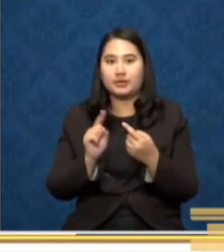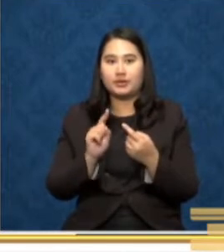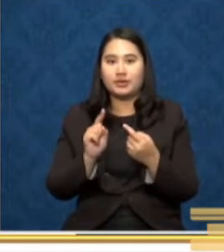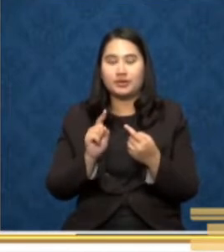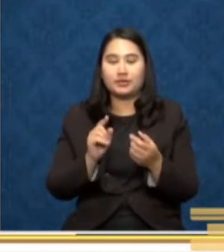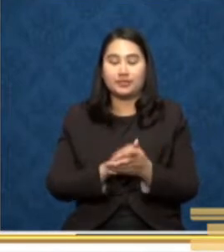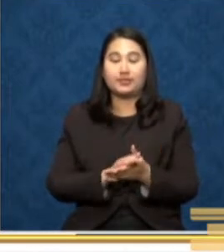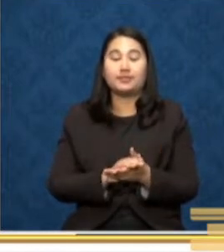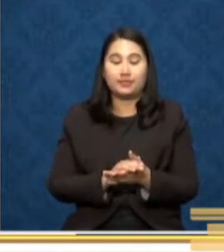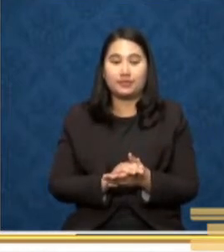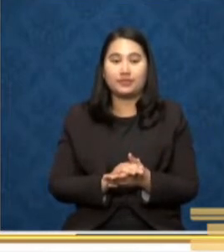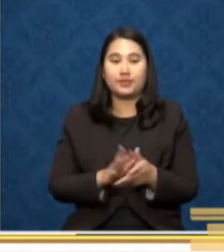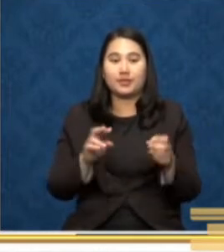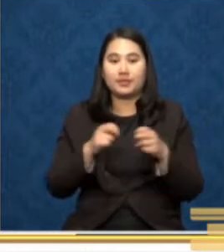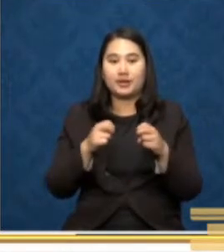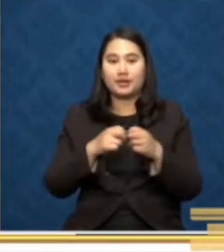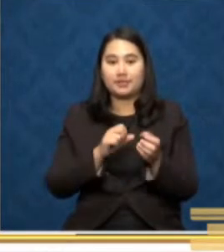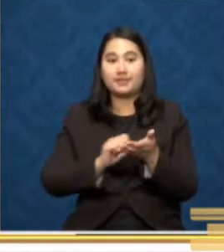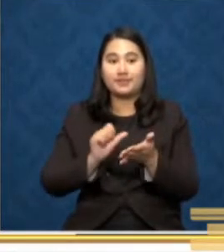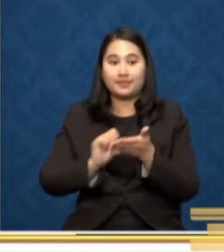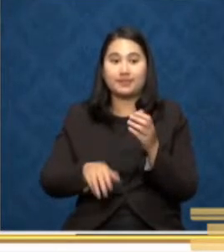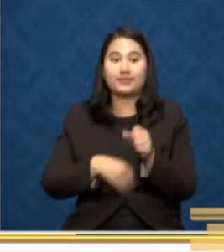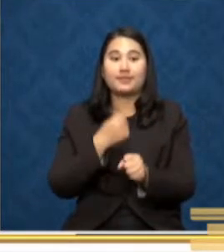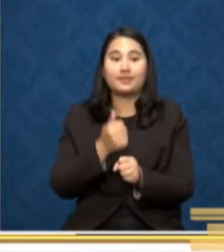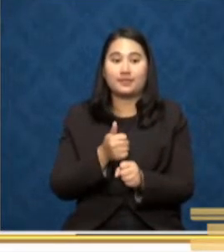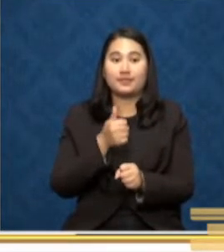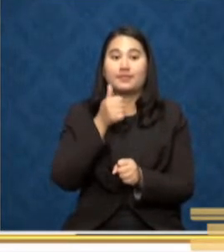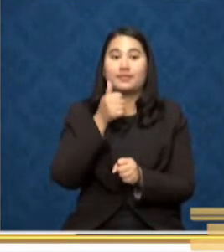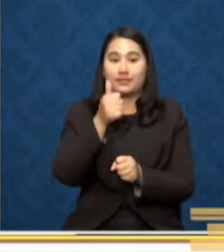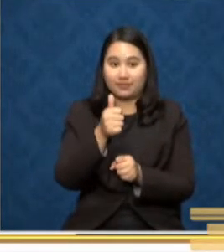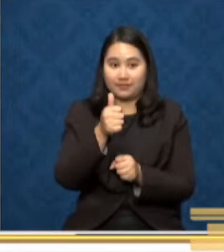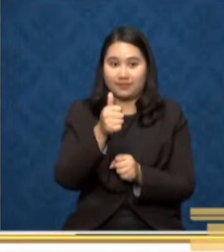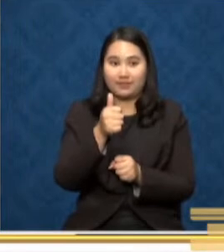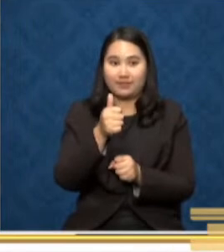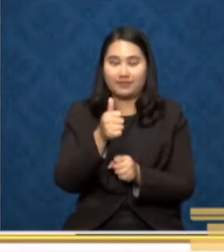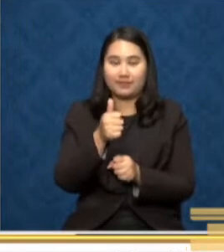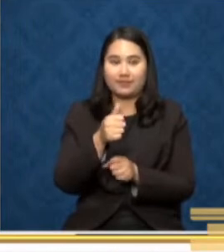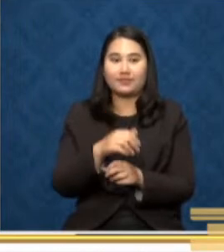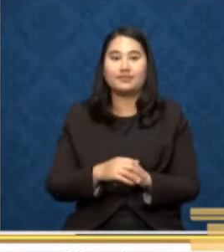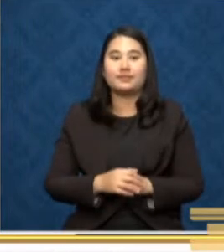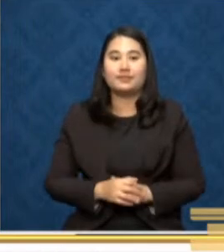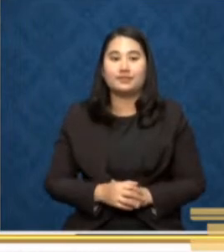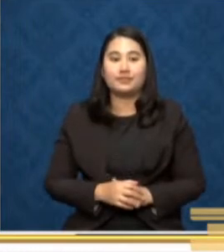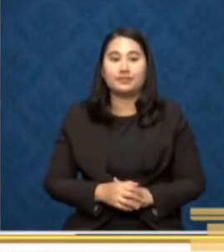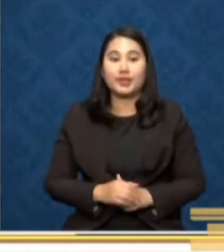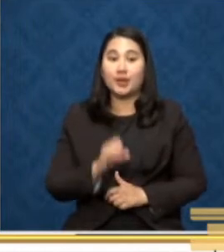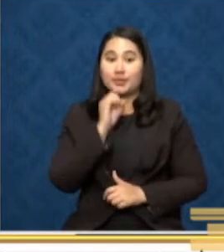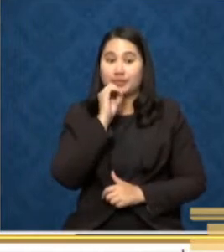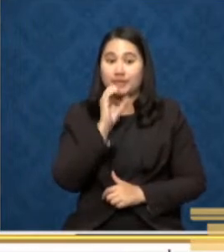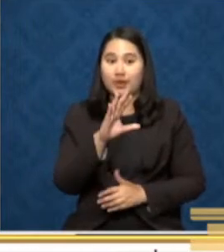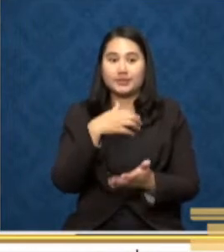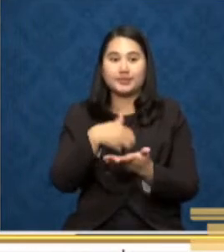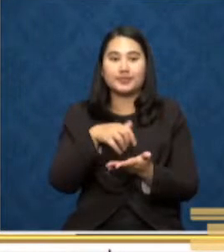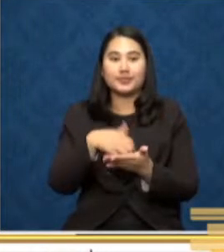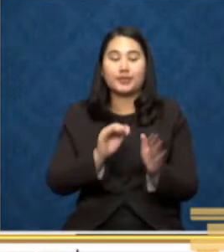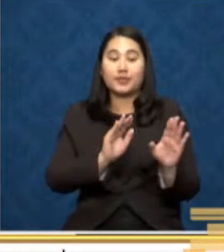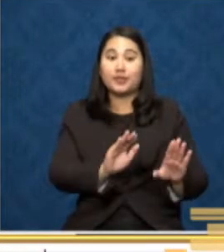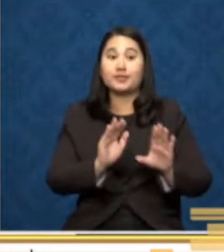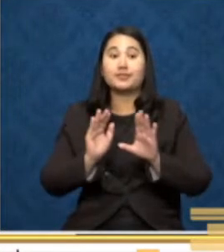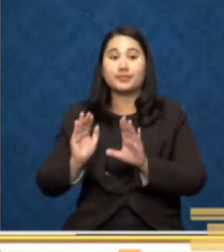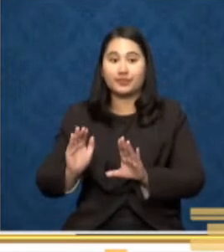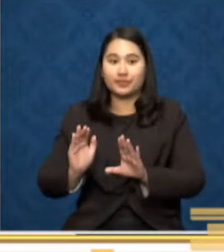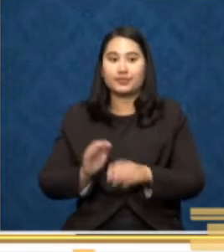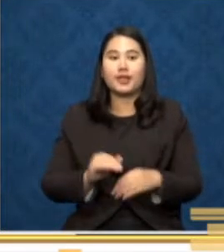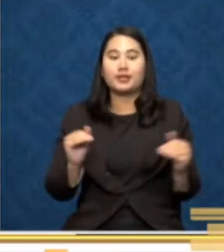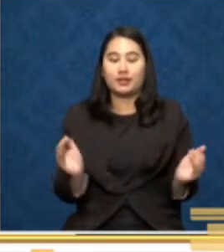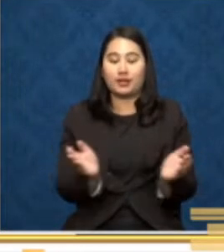สามารถตกผลึกแนวทางการแก้ไขปัญหาในพื้นที่ปาตานีได้อย่างสำเร็จผลก็ขออนุญาตนำเรียนท่านประธานและฝากไปในการ